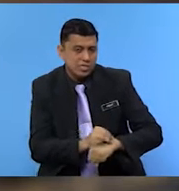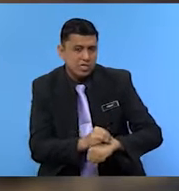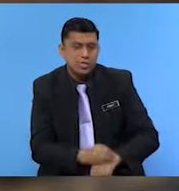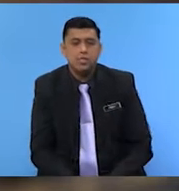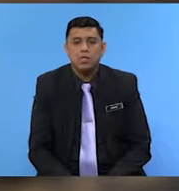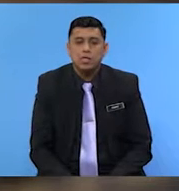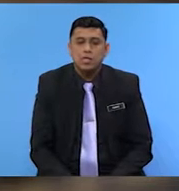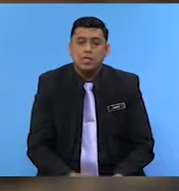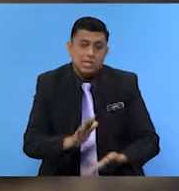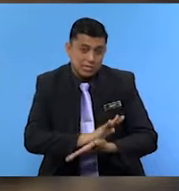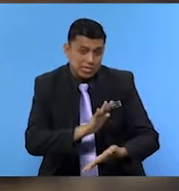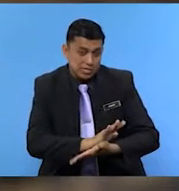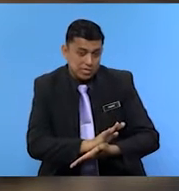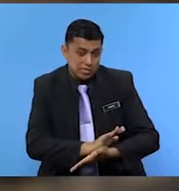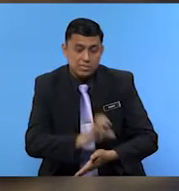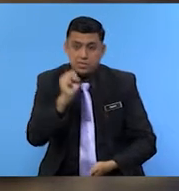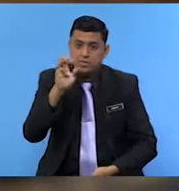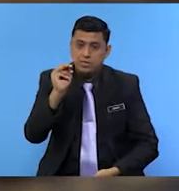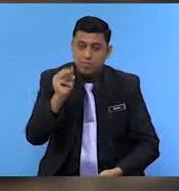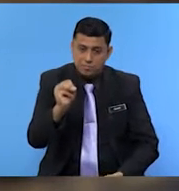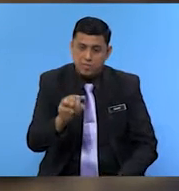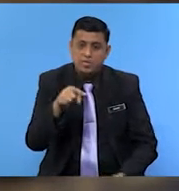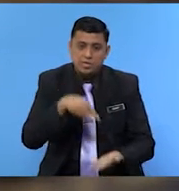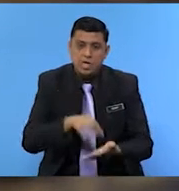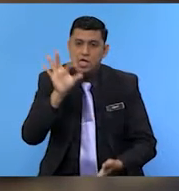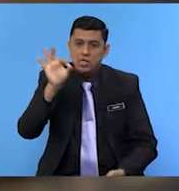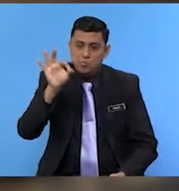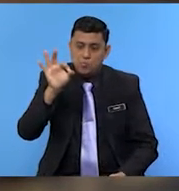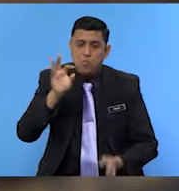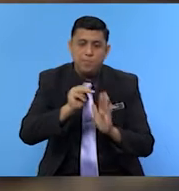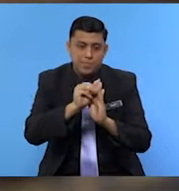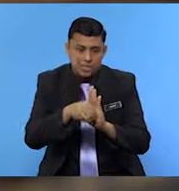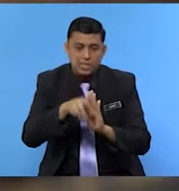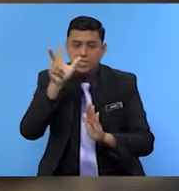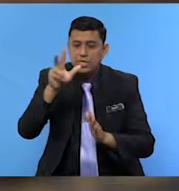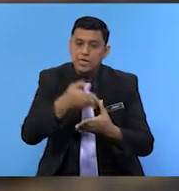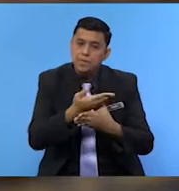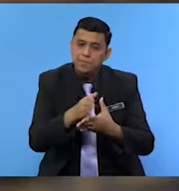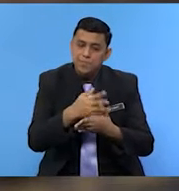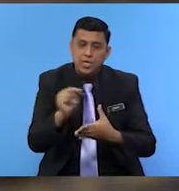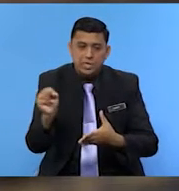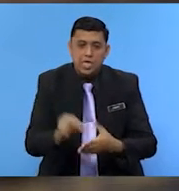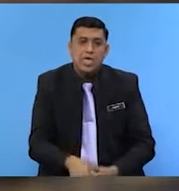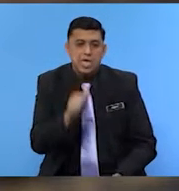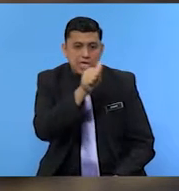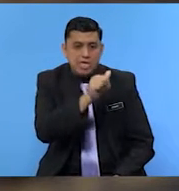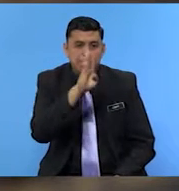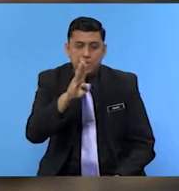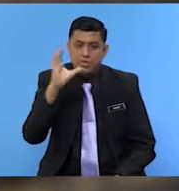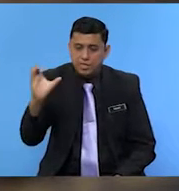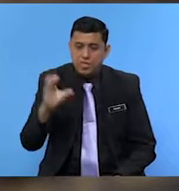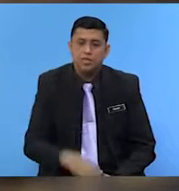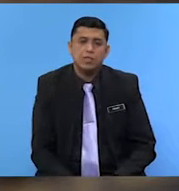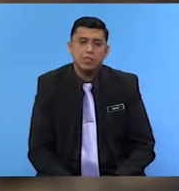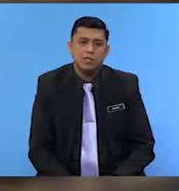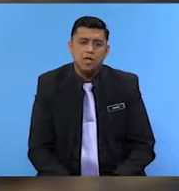diperuntukkan untuk menjawab kertas soalan penggal 2 ini adalah 90 minit dan kertas ini mengandungi 3 bahagian A, B dan juga C.